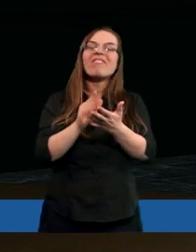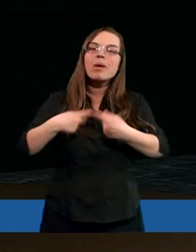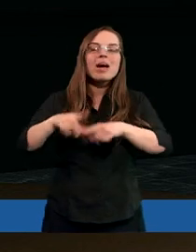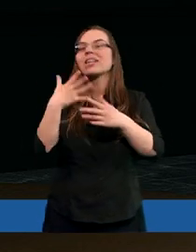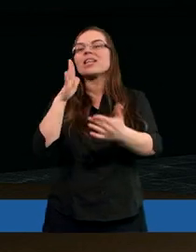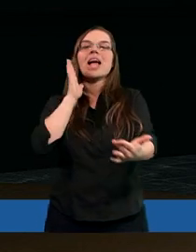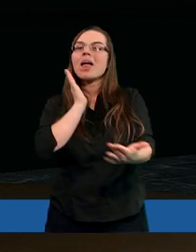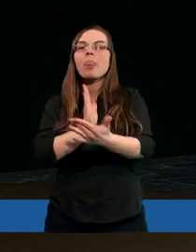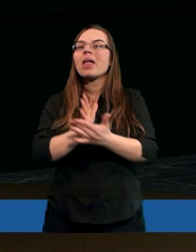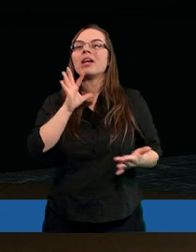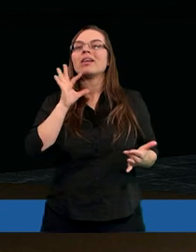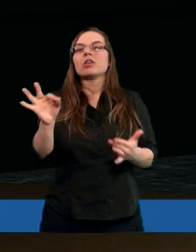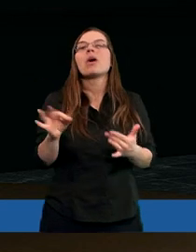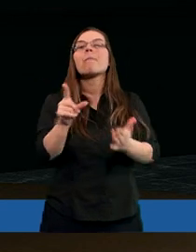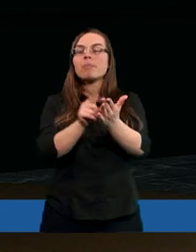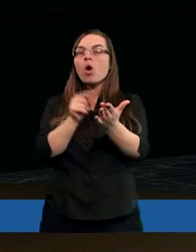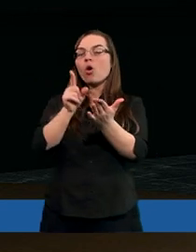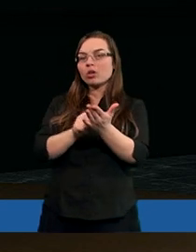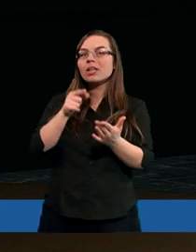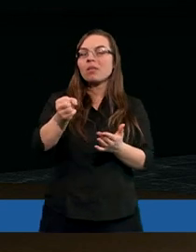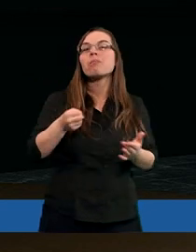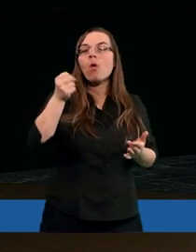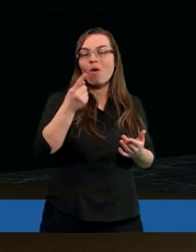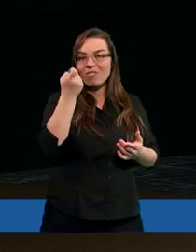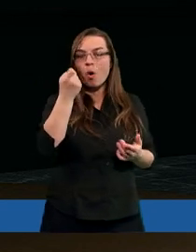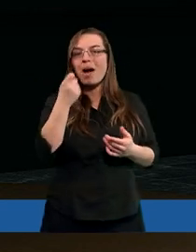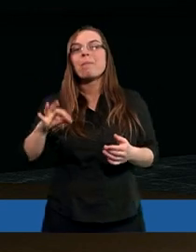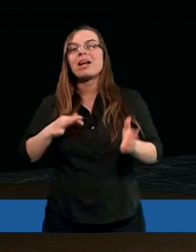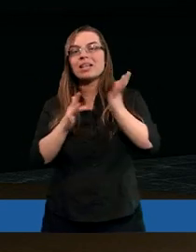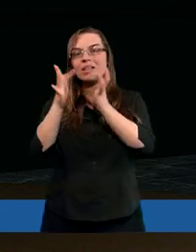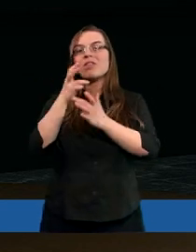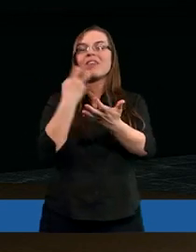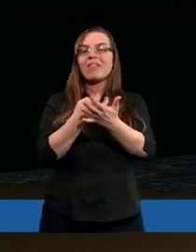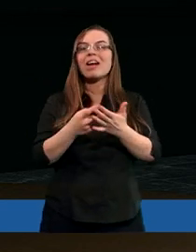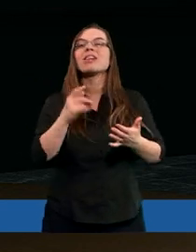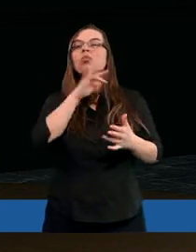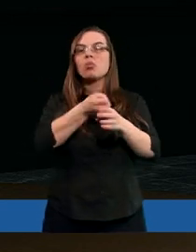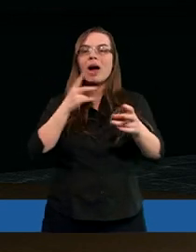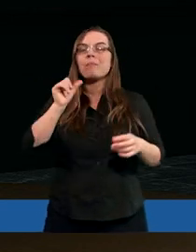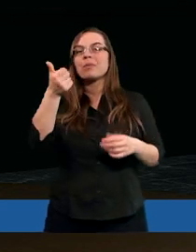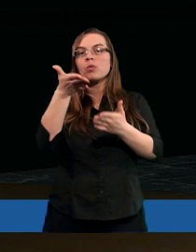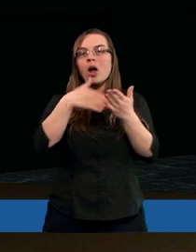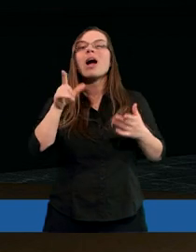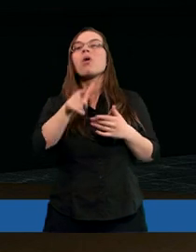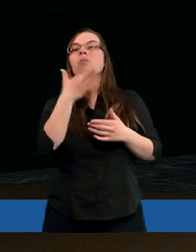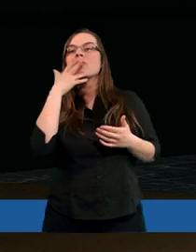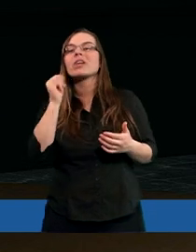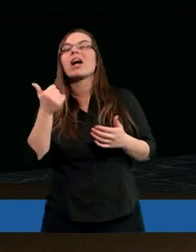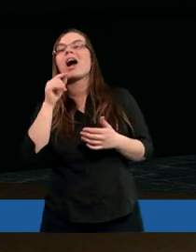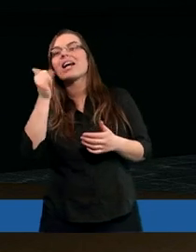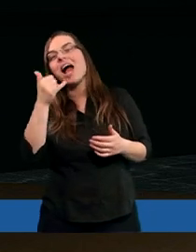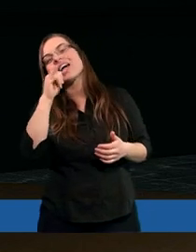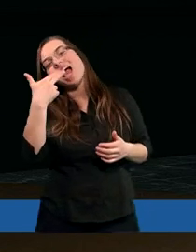tylko Piotra powołał Panie Jezus, bo dlatego, że w Ewangelii Łukasza V rozdziale jest mowa o tym, że i